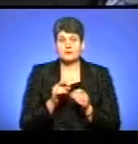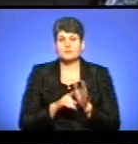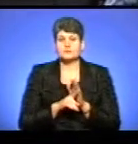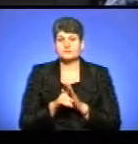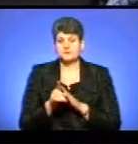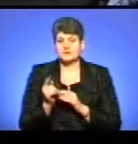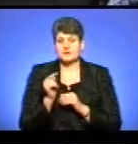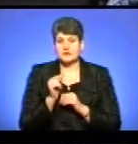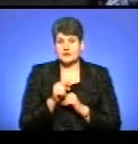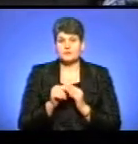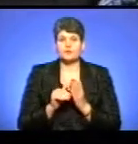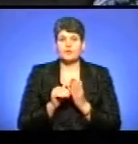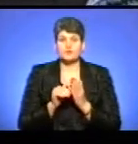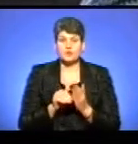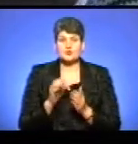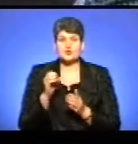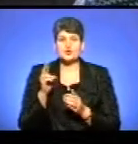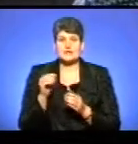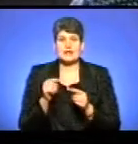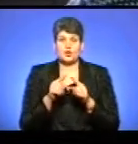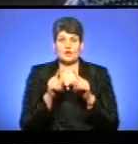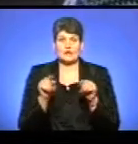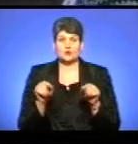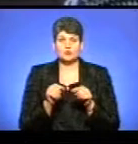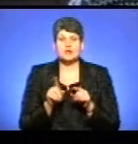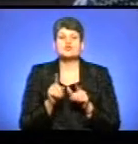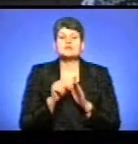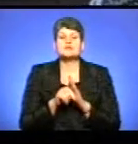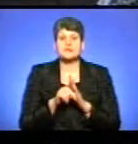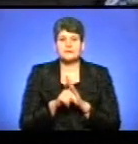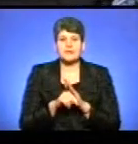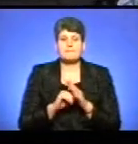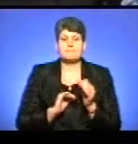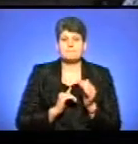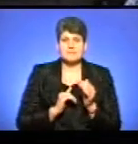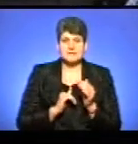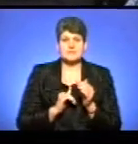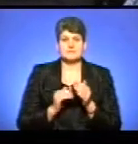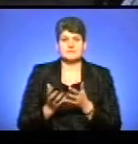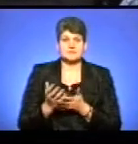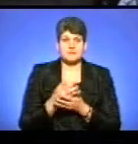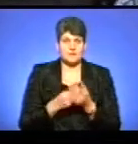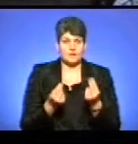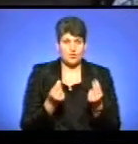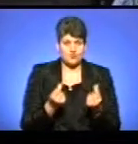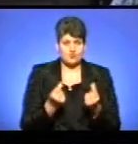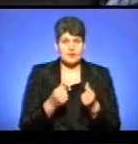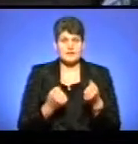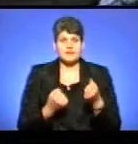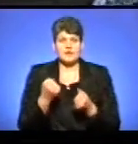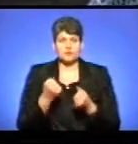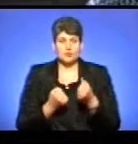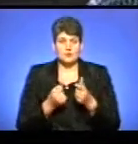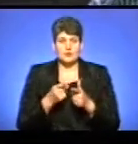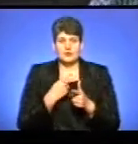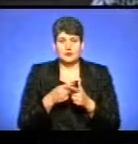з допомогою так званого соціального трикутника. Що це означає? Бізнес-волонтери зібрали кошти на автомобіль або